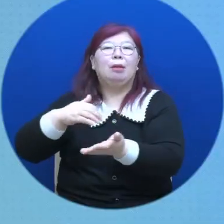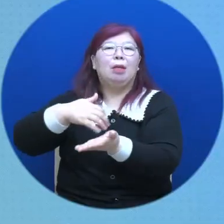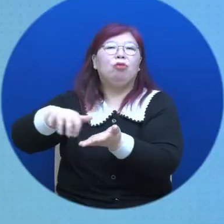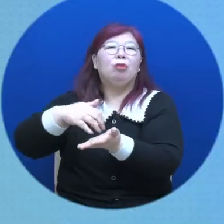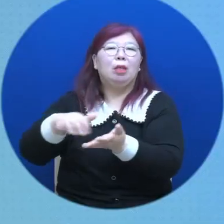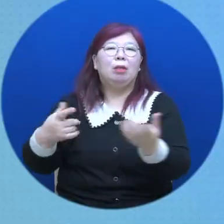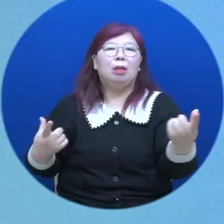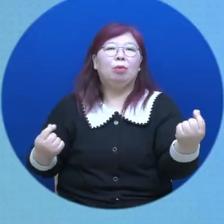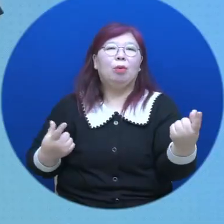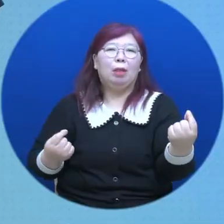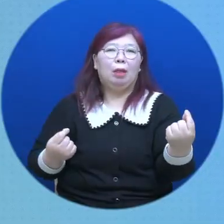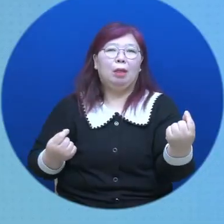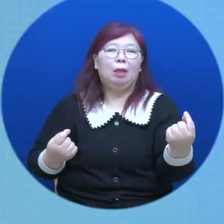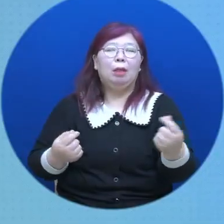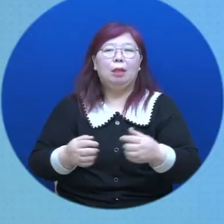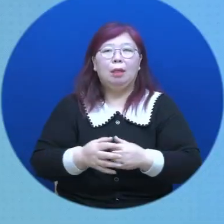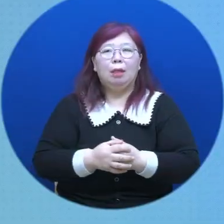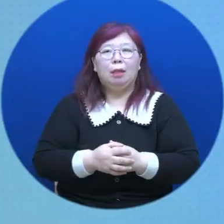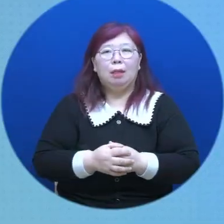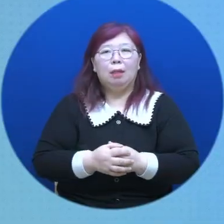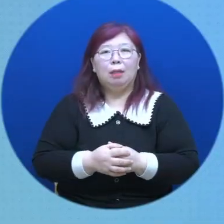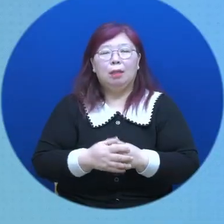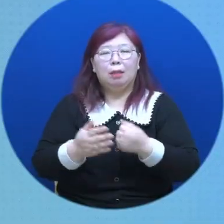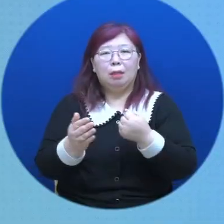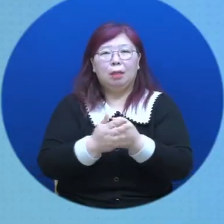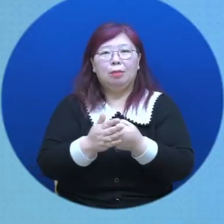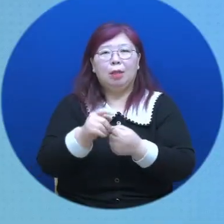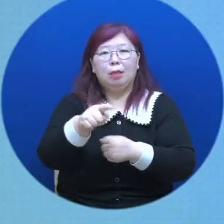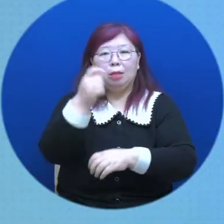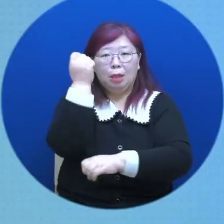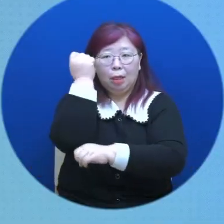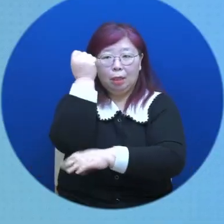셉니다. 그래서 그것에 근거하여